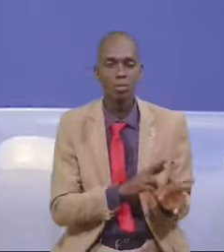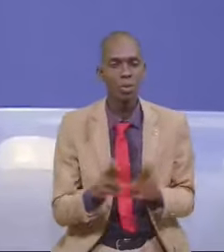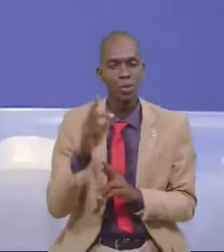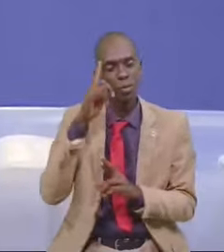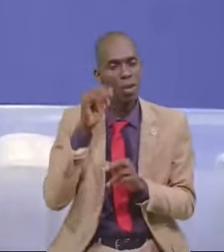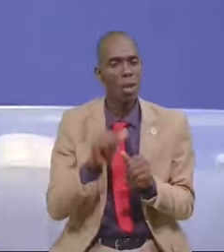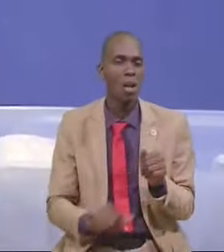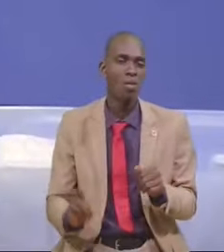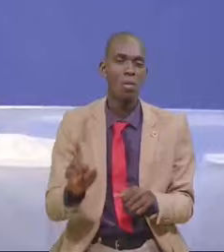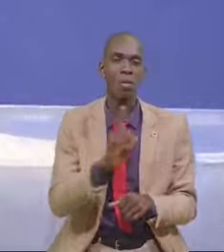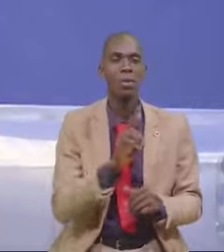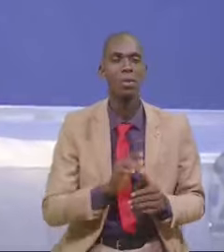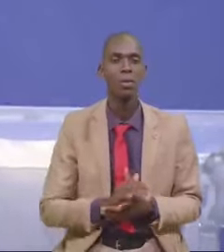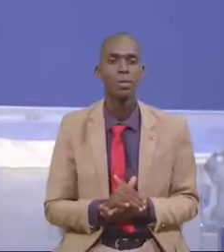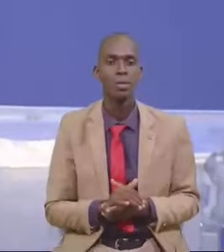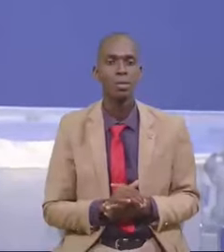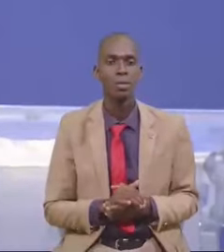vie.